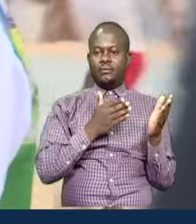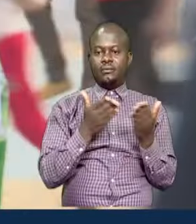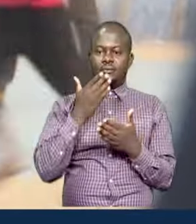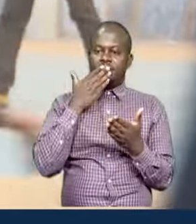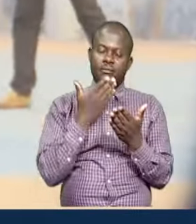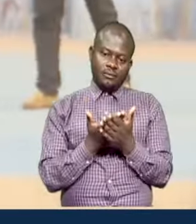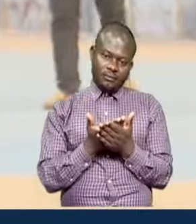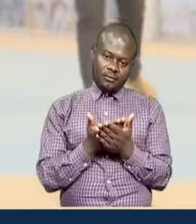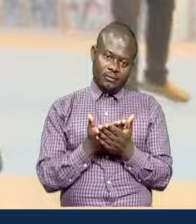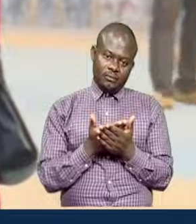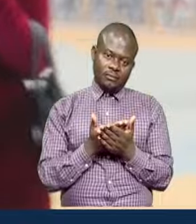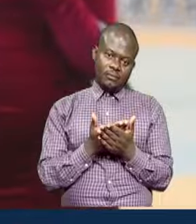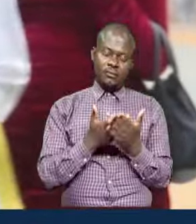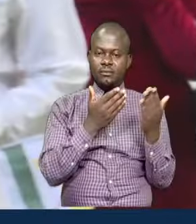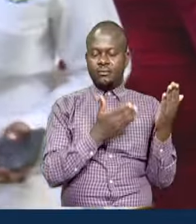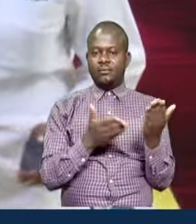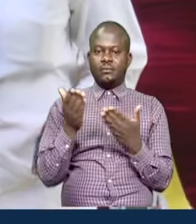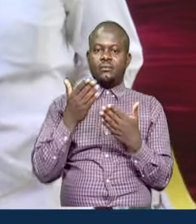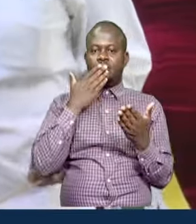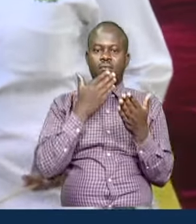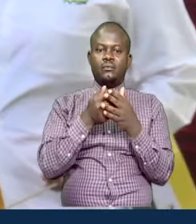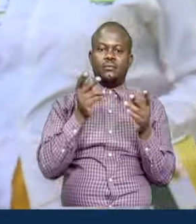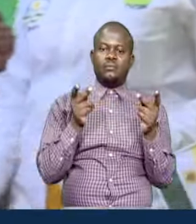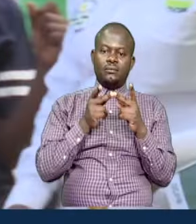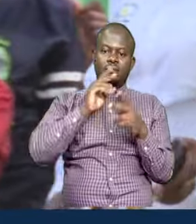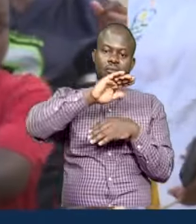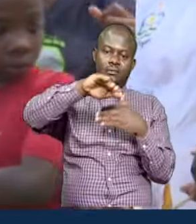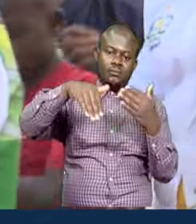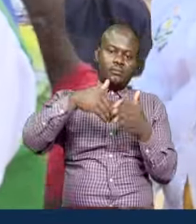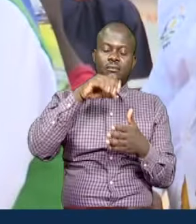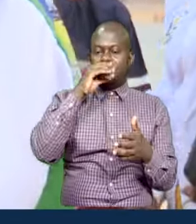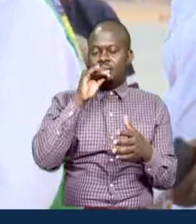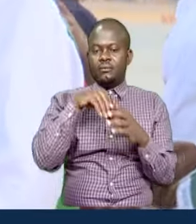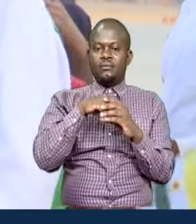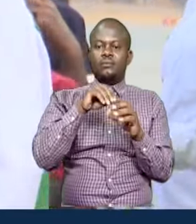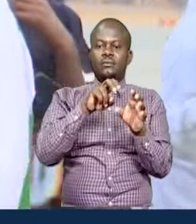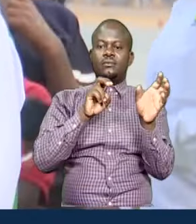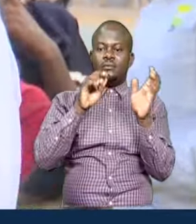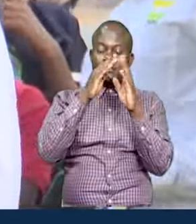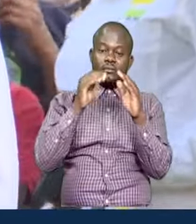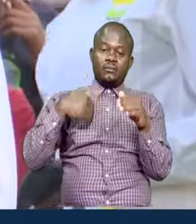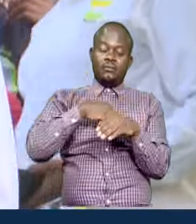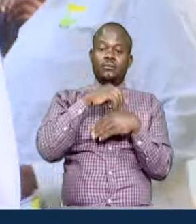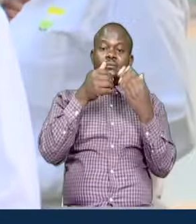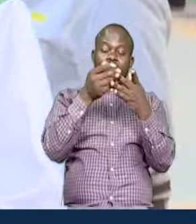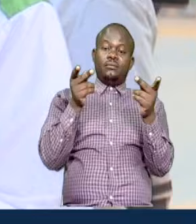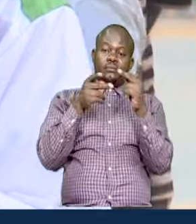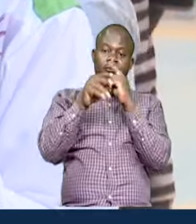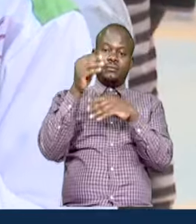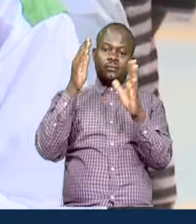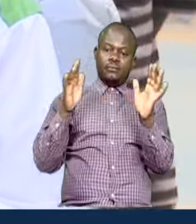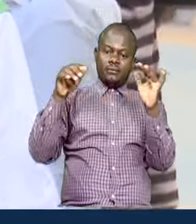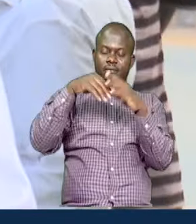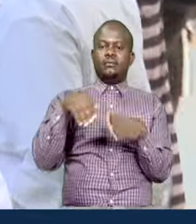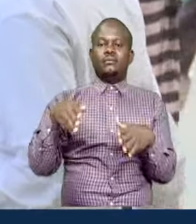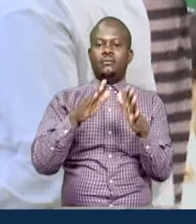neza, batwakiriye neza hose navuze, ndetse bavuye no mu mazu yabo no mu maduka yabo, baza no mu